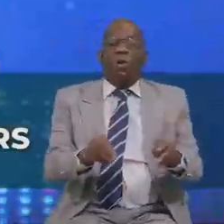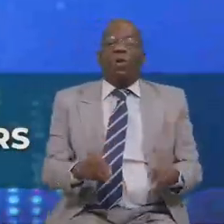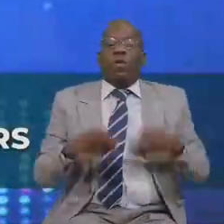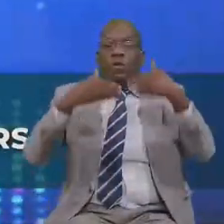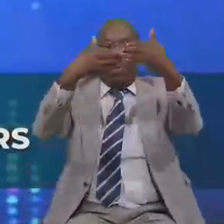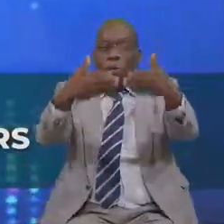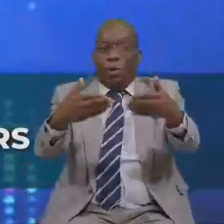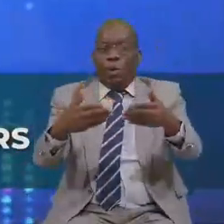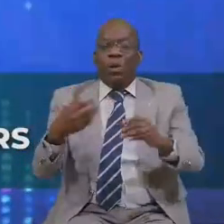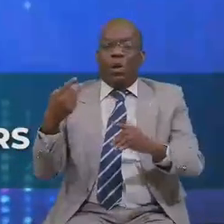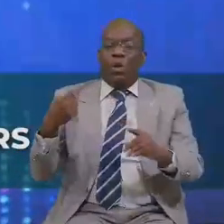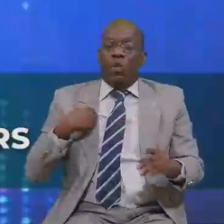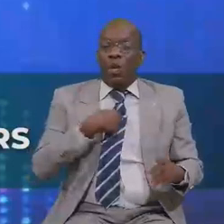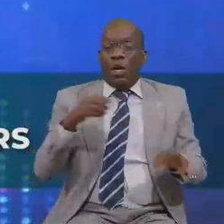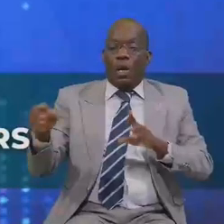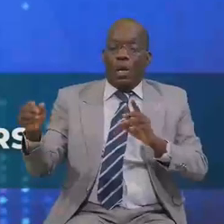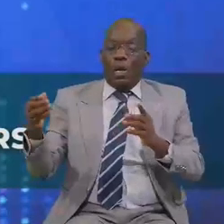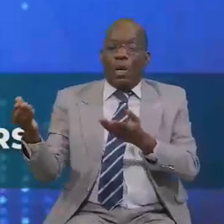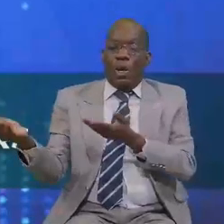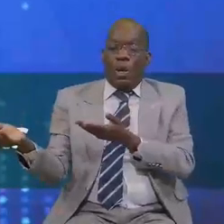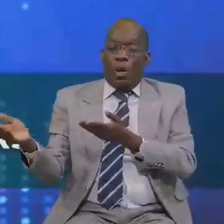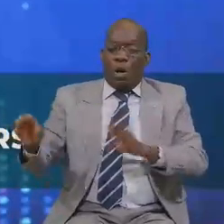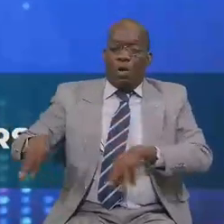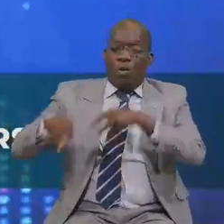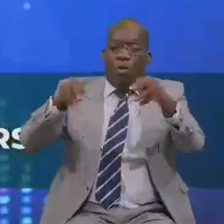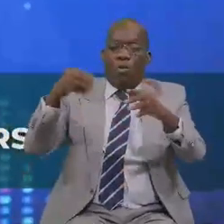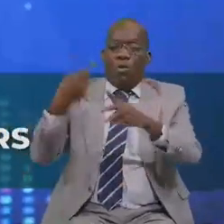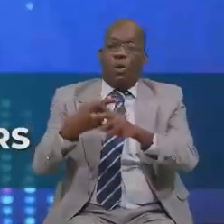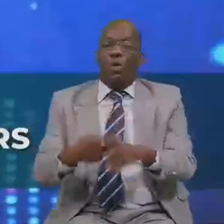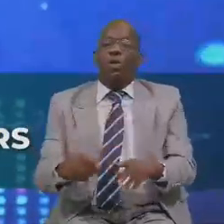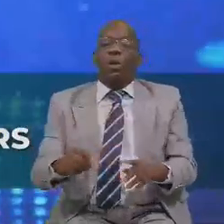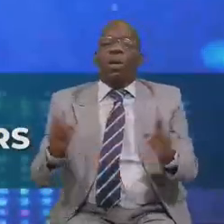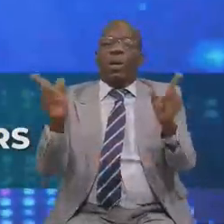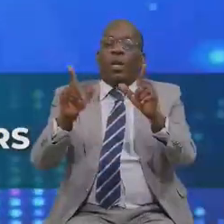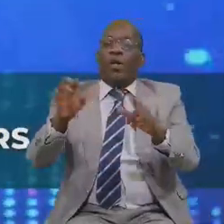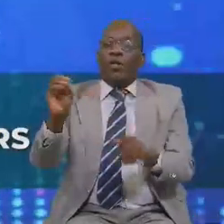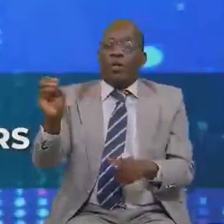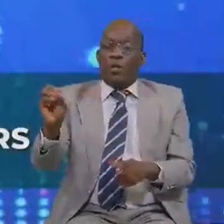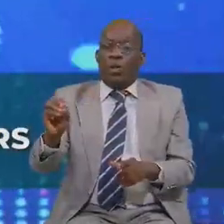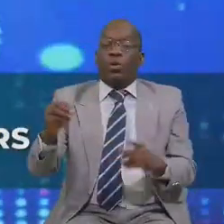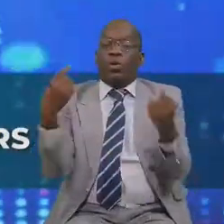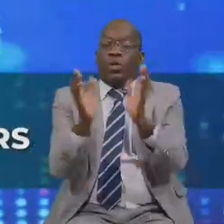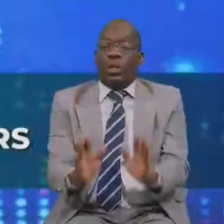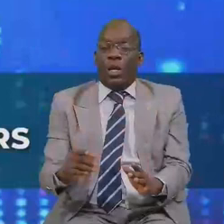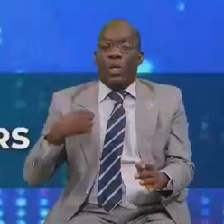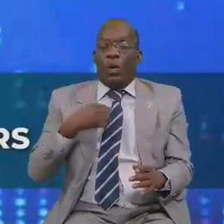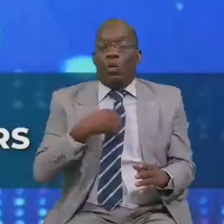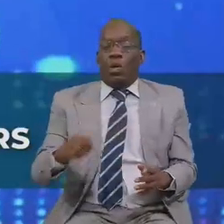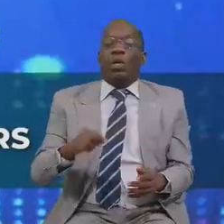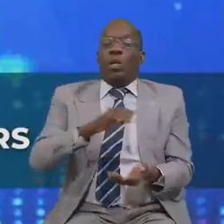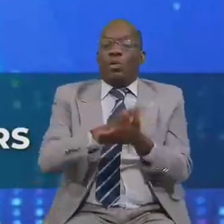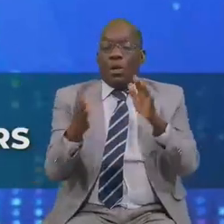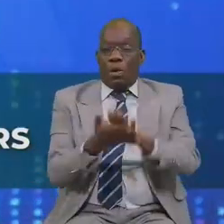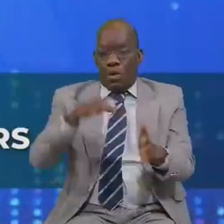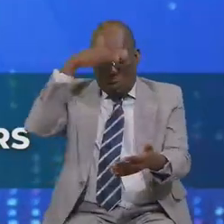et du niveau zéro des pécheurs et nous sommes venus plus haut et nous sommes devenus fils